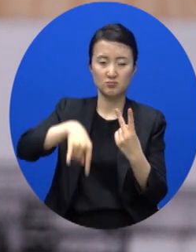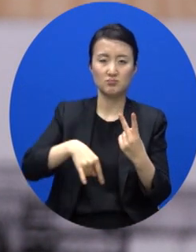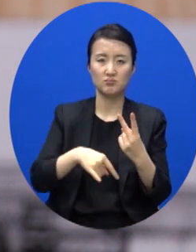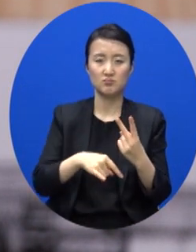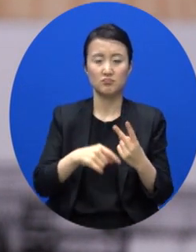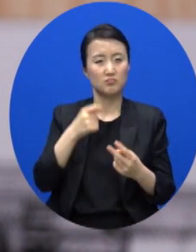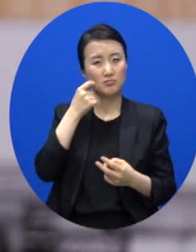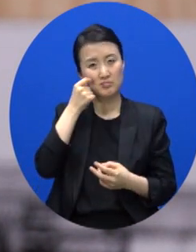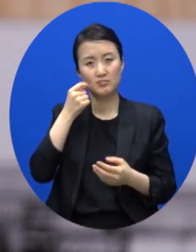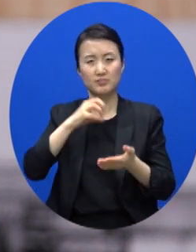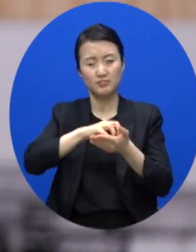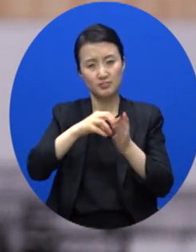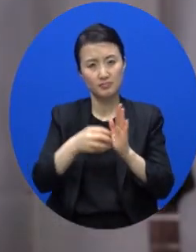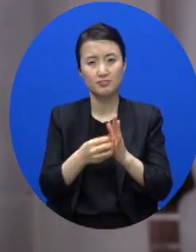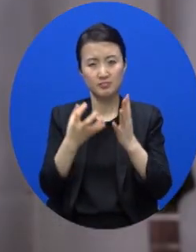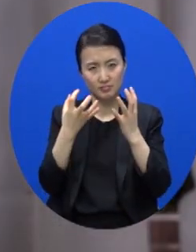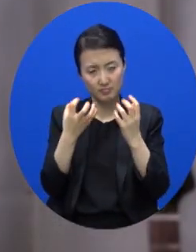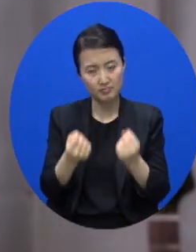팔렸습니다.